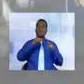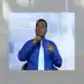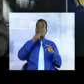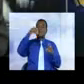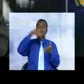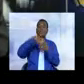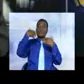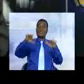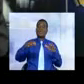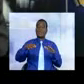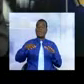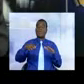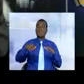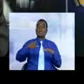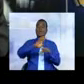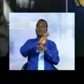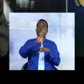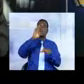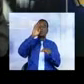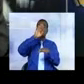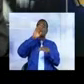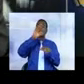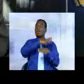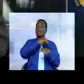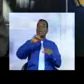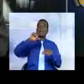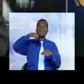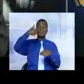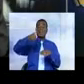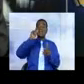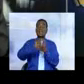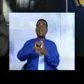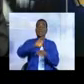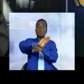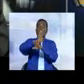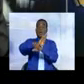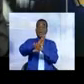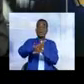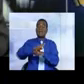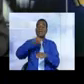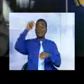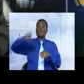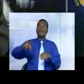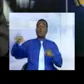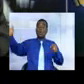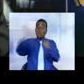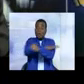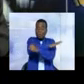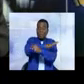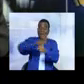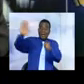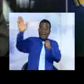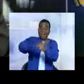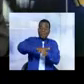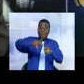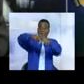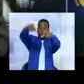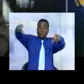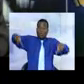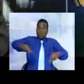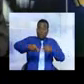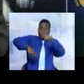encore fini. Le bouquet sera le stade qu'il faudra remplir. Vous savez, le stade de Boaké est un